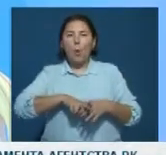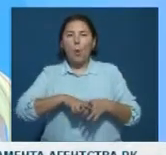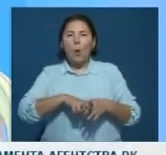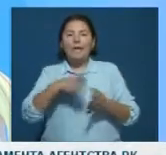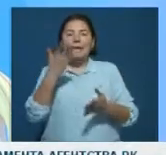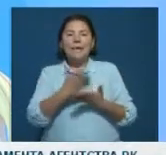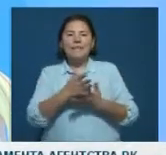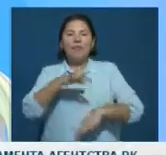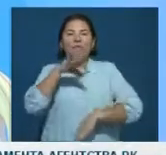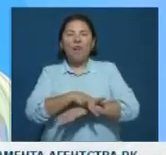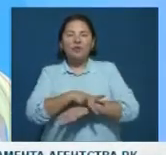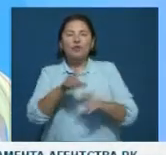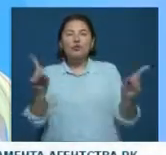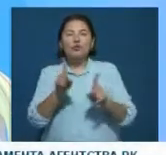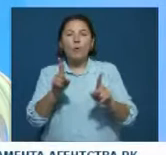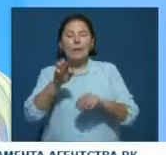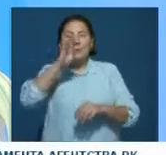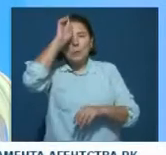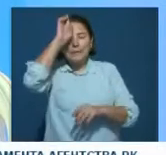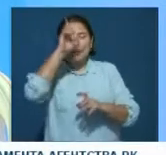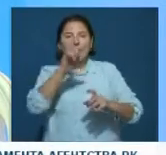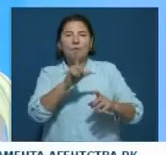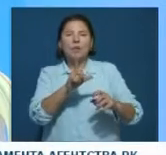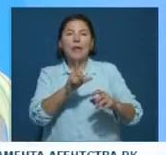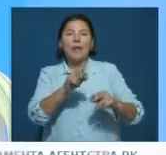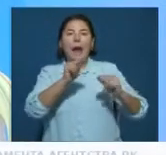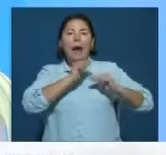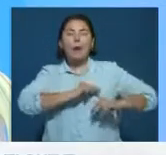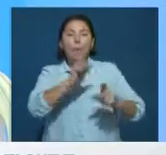есть факты, что государственные служащие